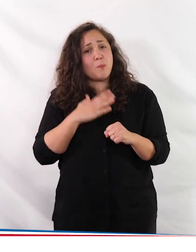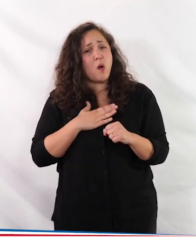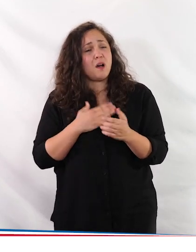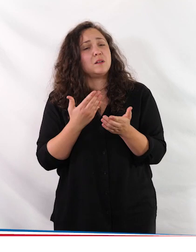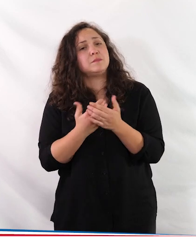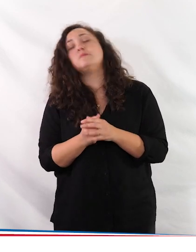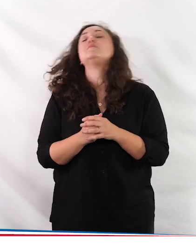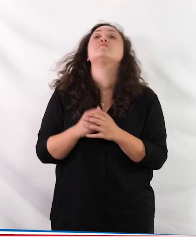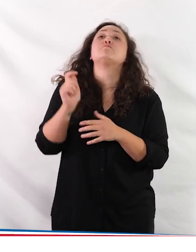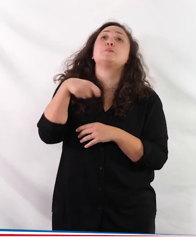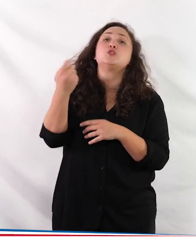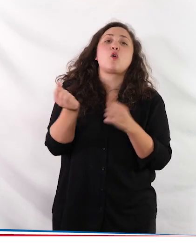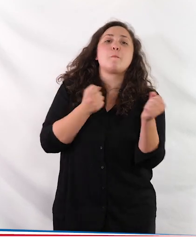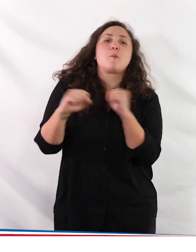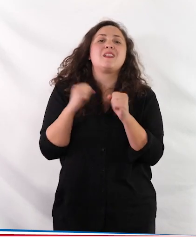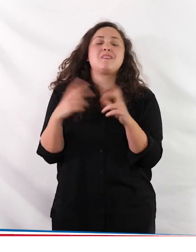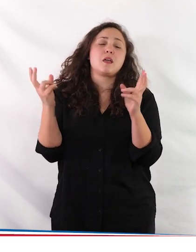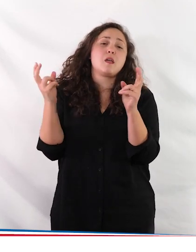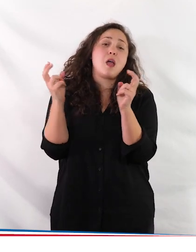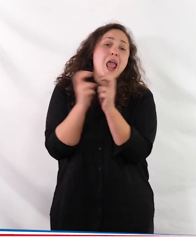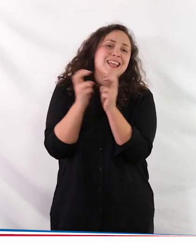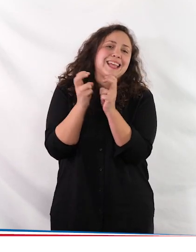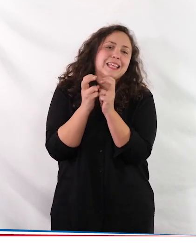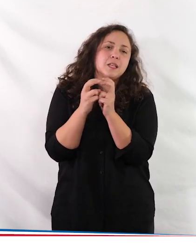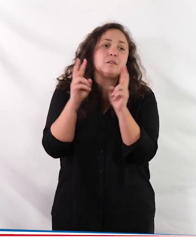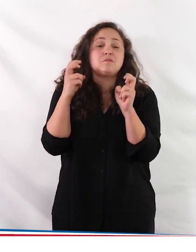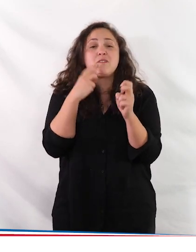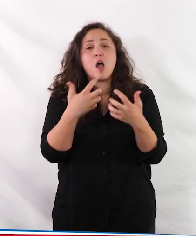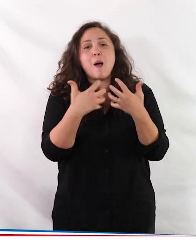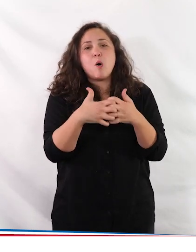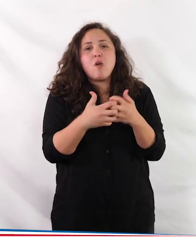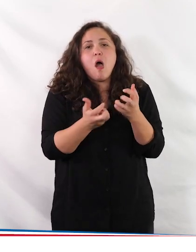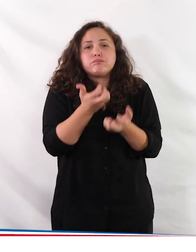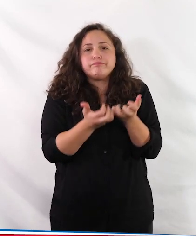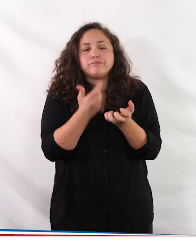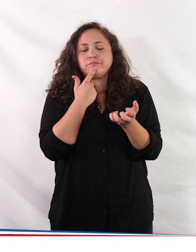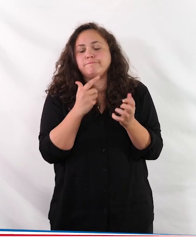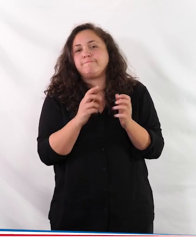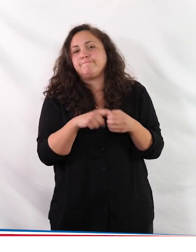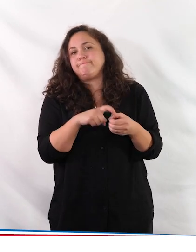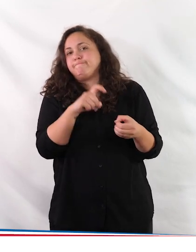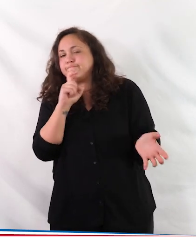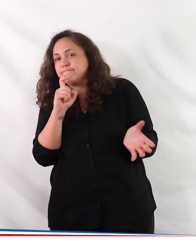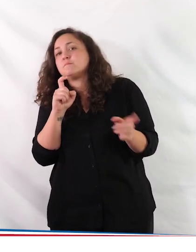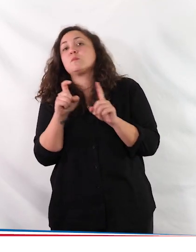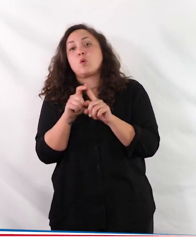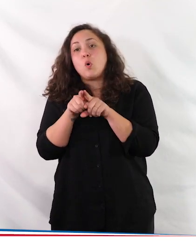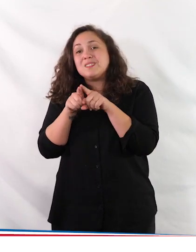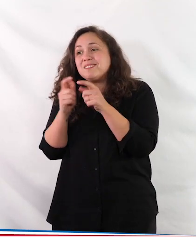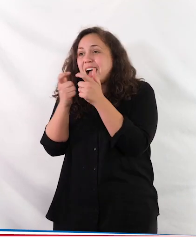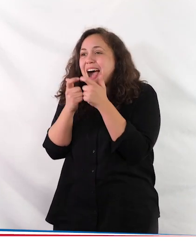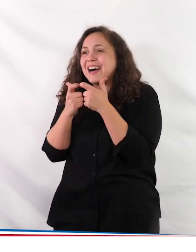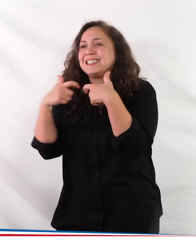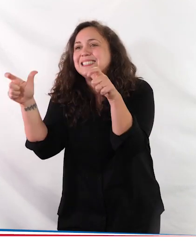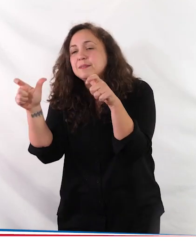de mobilité, pour moi, il y a toute la question de la mobilité électrique, de sortir des moteurs thermiques, mais il y a